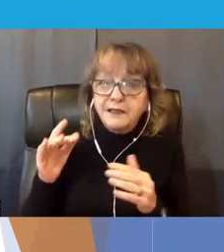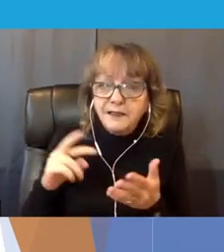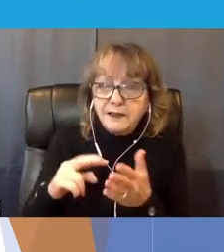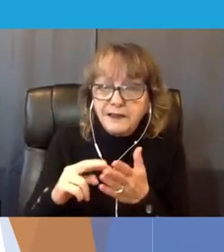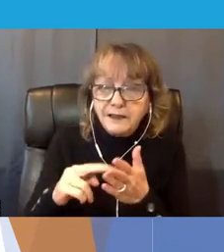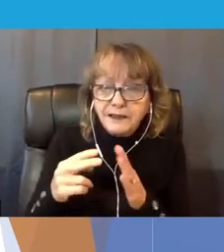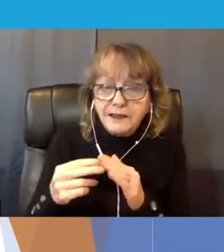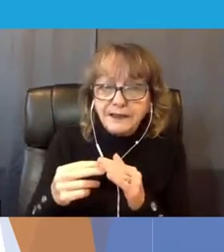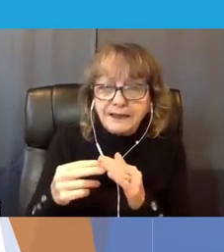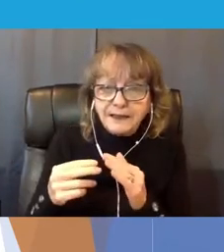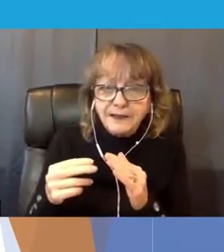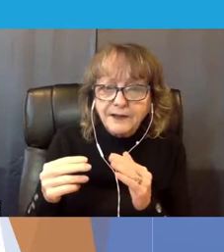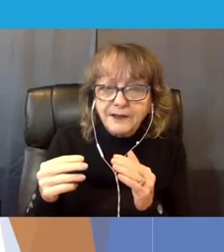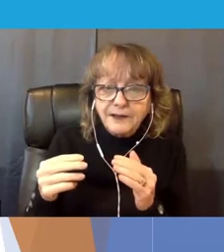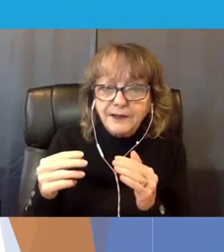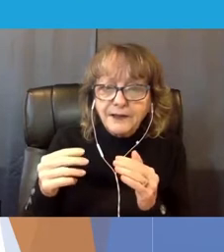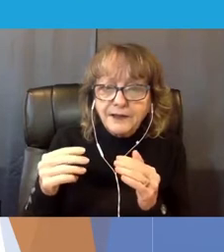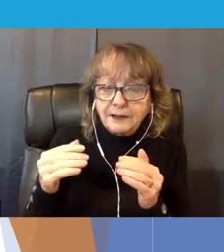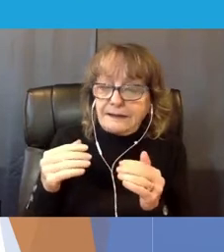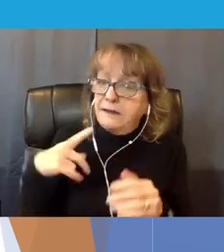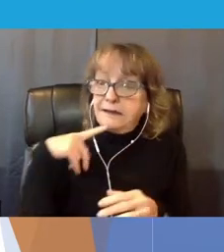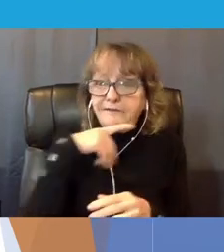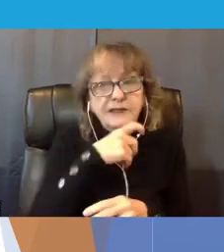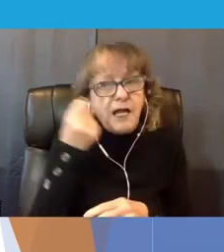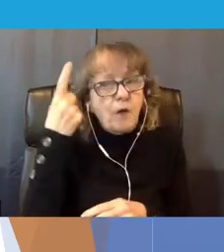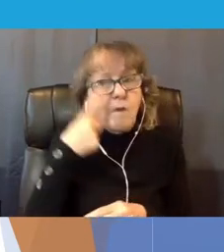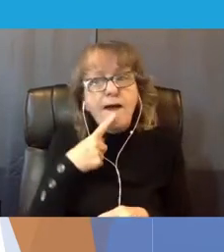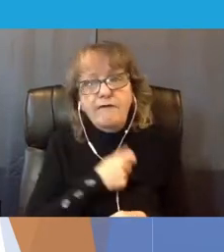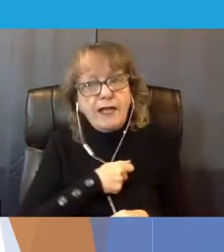violences sexuelles qui leur sont faites.